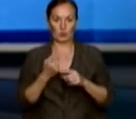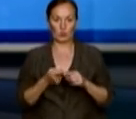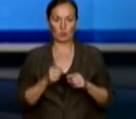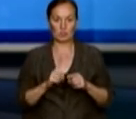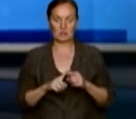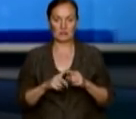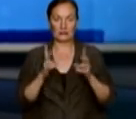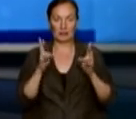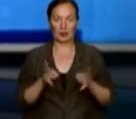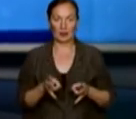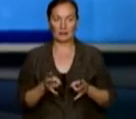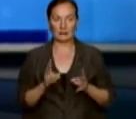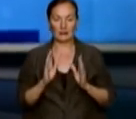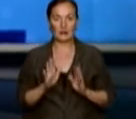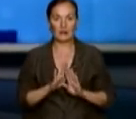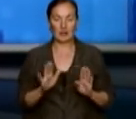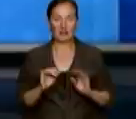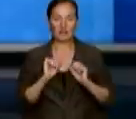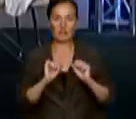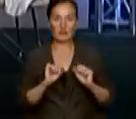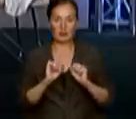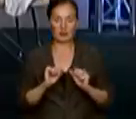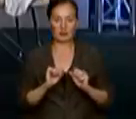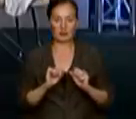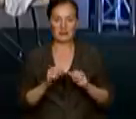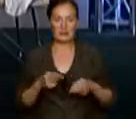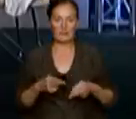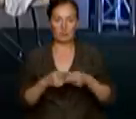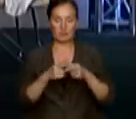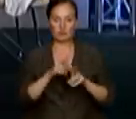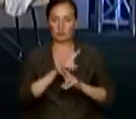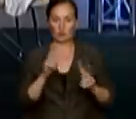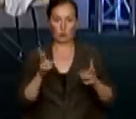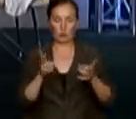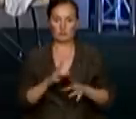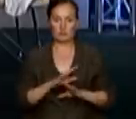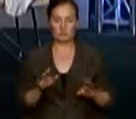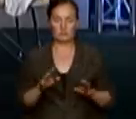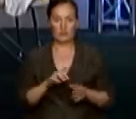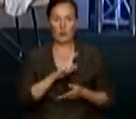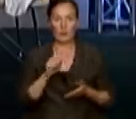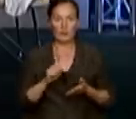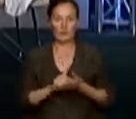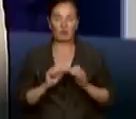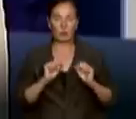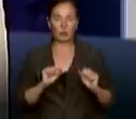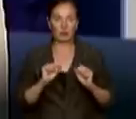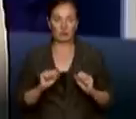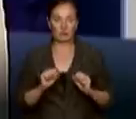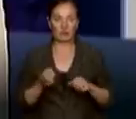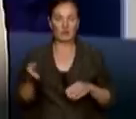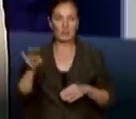запобігти трагедії, не тільки вберегти, а й запобігти, аби там ніхто не постраждав? Перш за все, ми повинні укріплювати береги, і на це потрібні